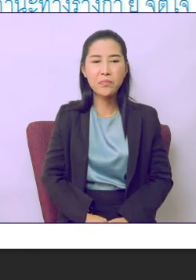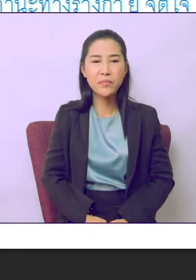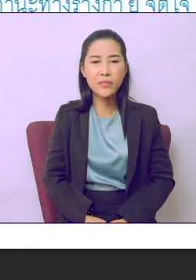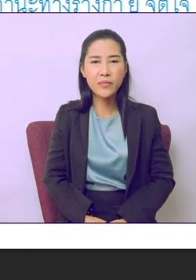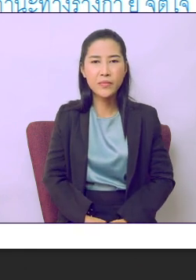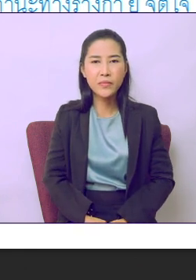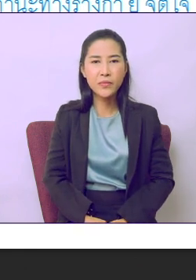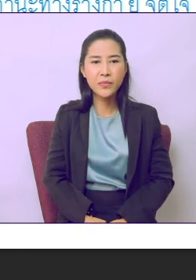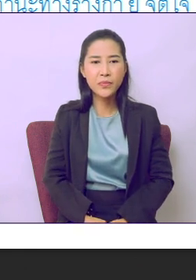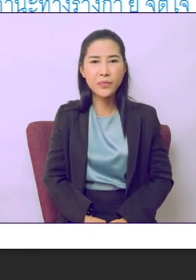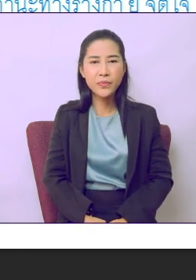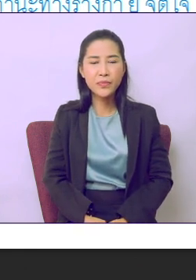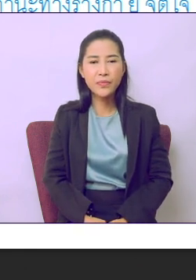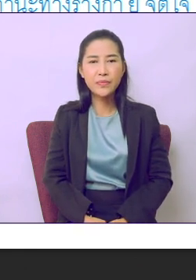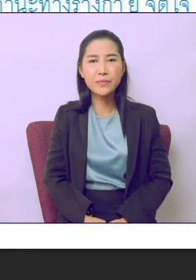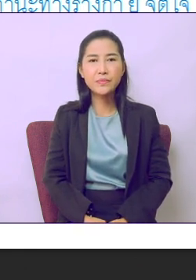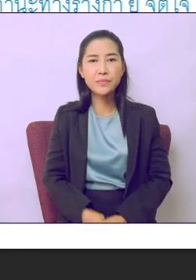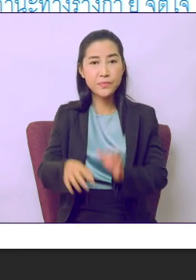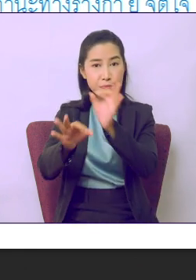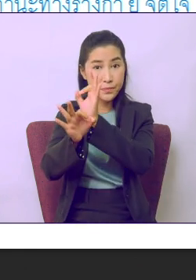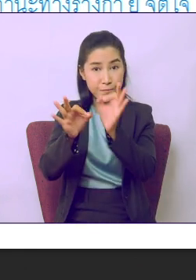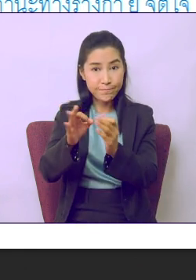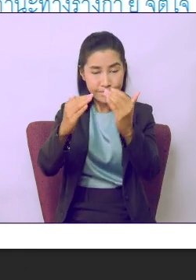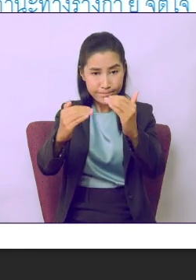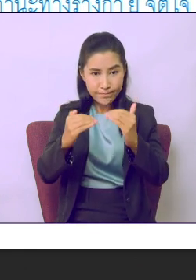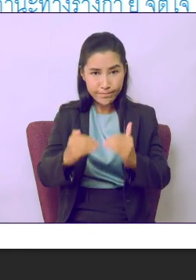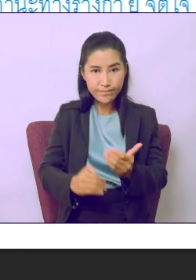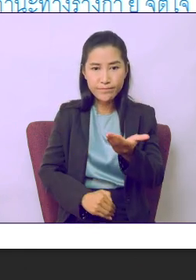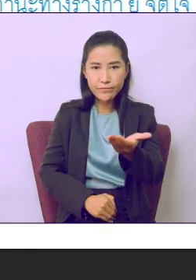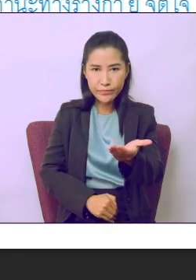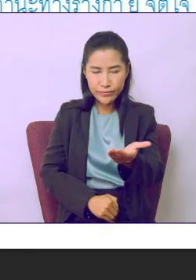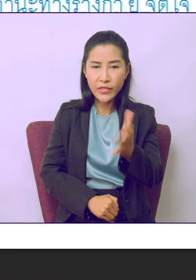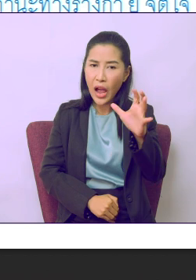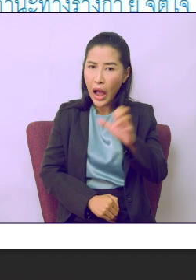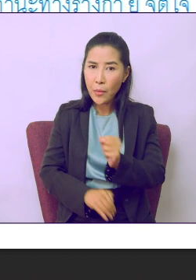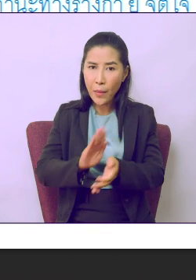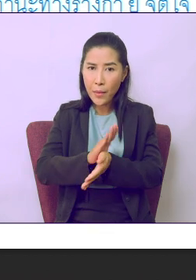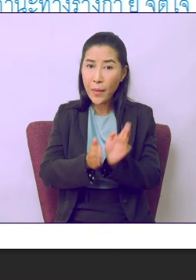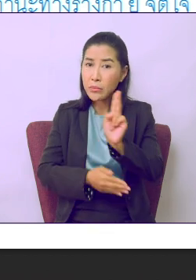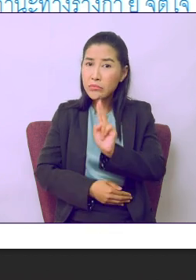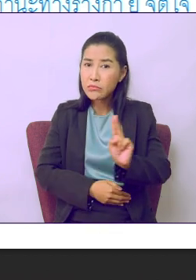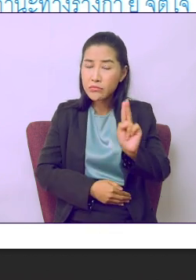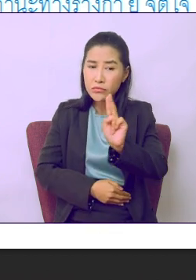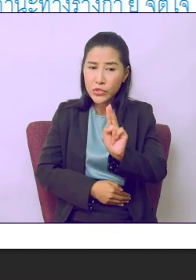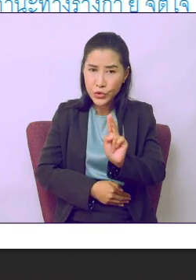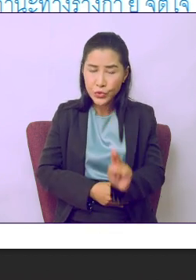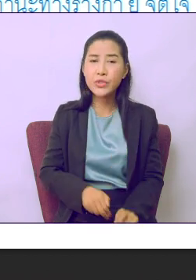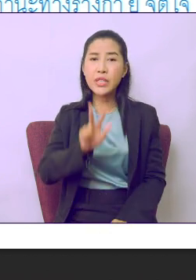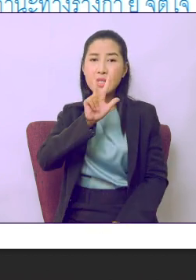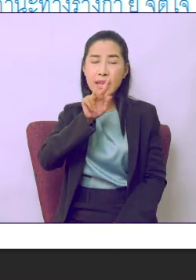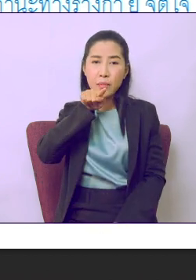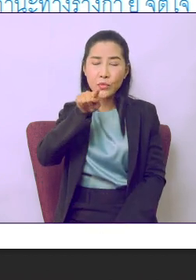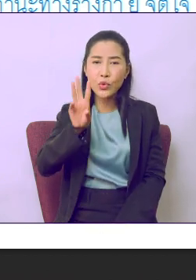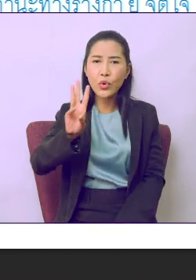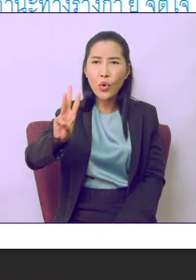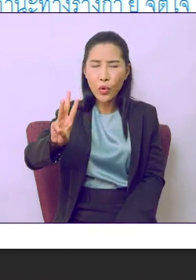อ่ะอีกสลกนึงนะครับที่ผมนำมาใช้เนาะผมชอบสลกนี้มากเลยนะครับสลกที่ 3.6นะครับแต่